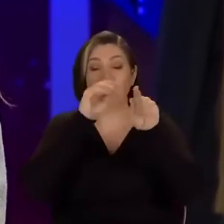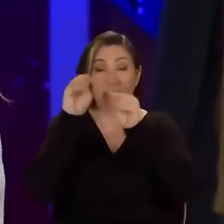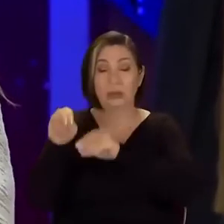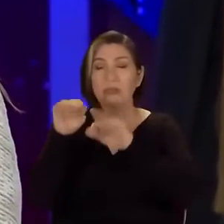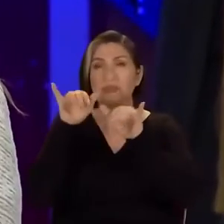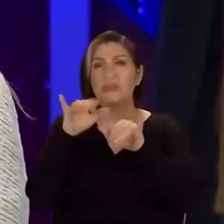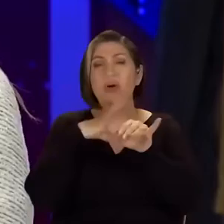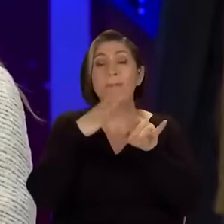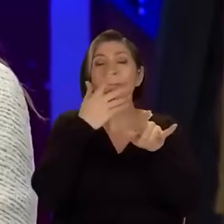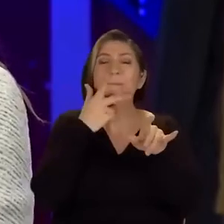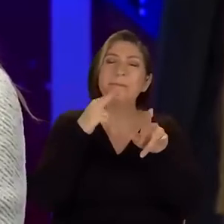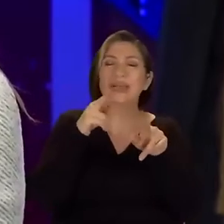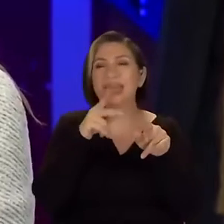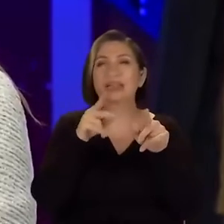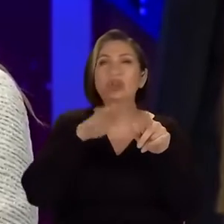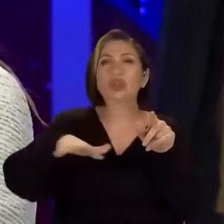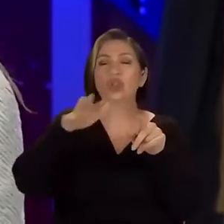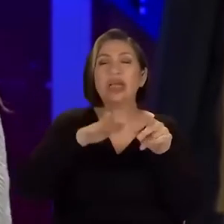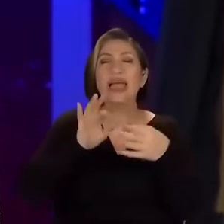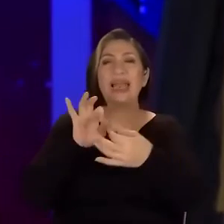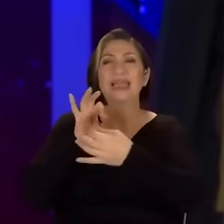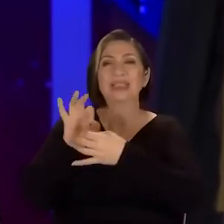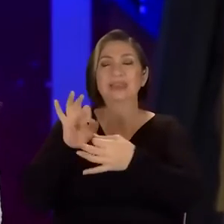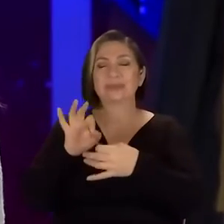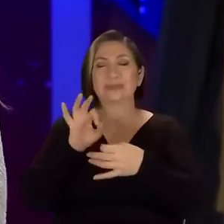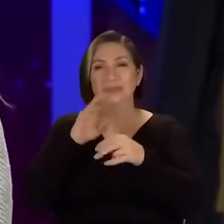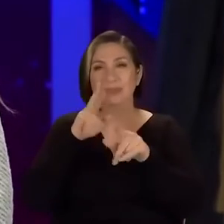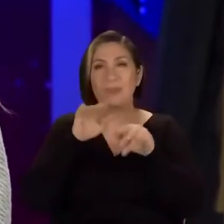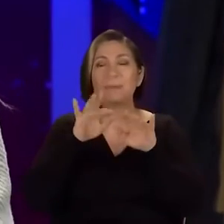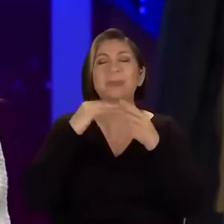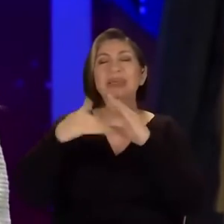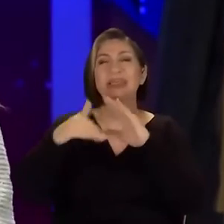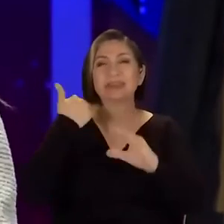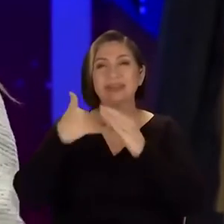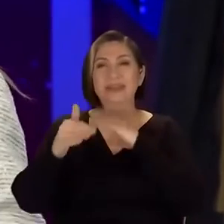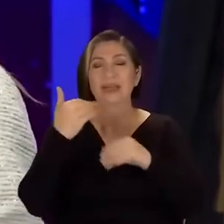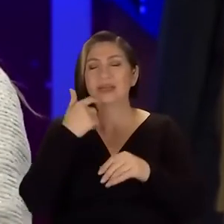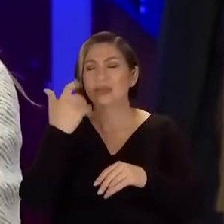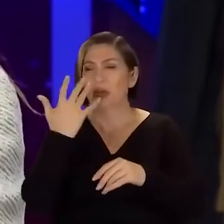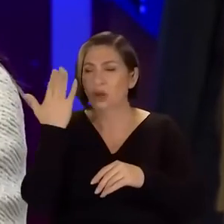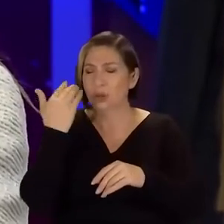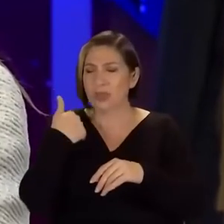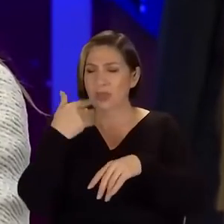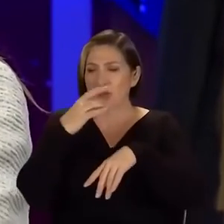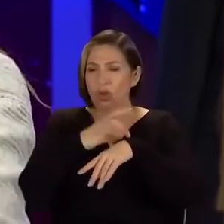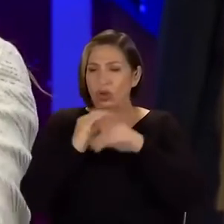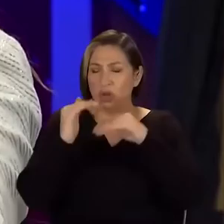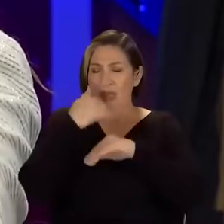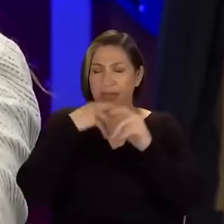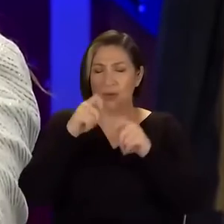değil, Facebook gibi bir sosyal iletişim platformu blockchain üzerinde üretildi. Yıllar önce benim doktorada bir arkadaşım